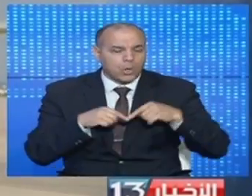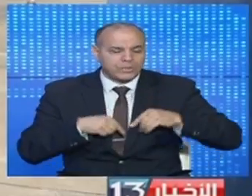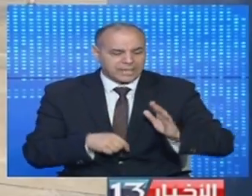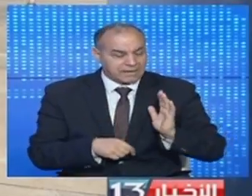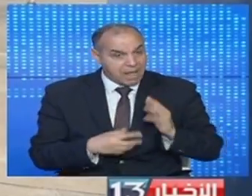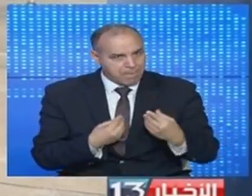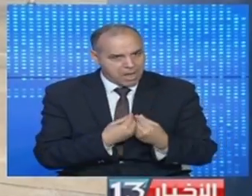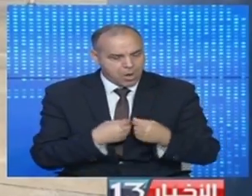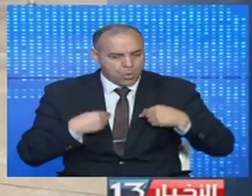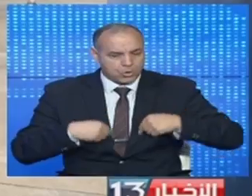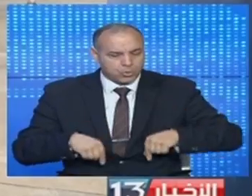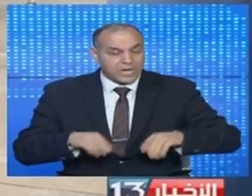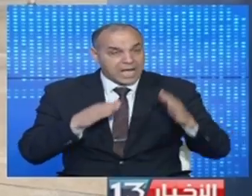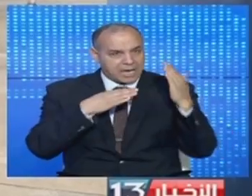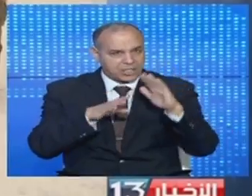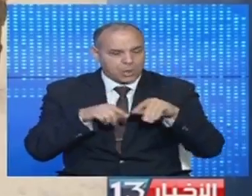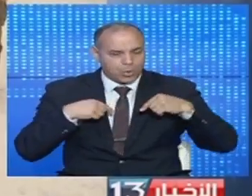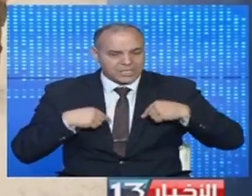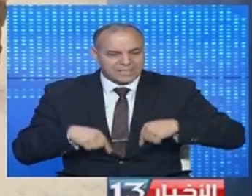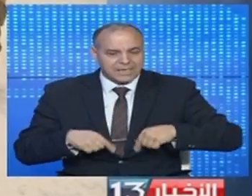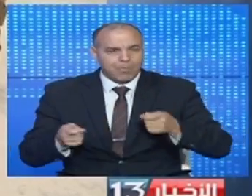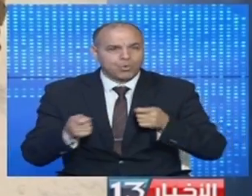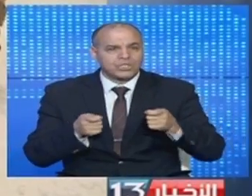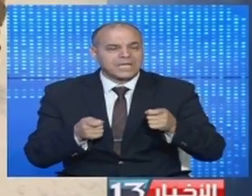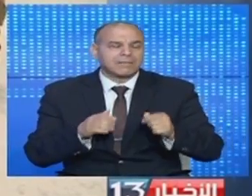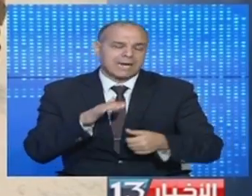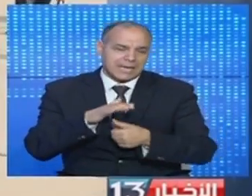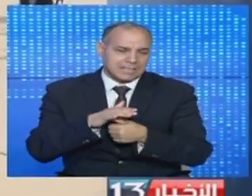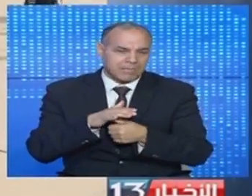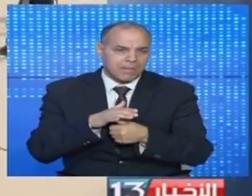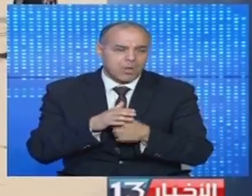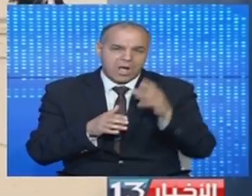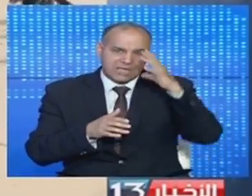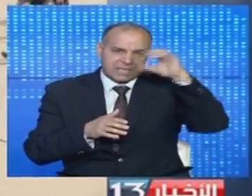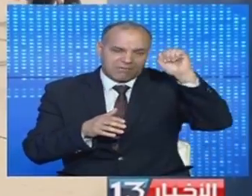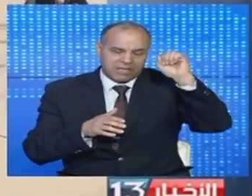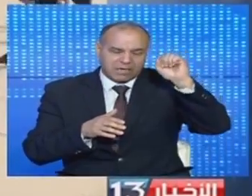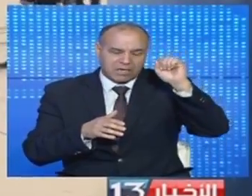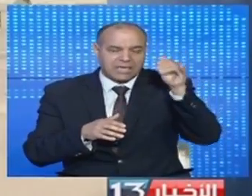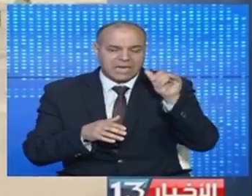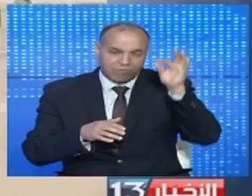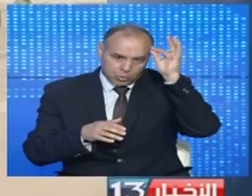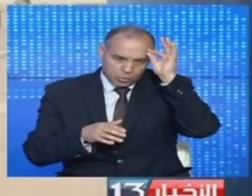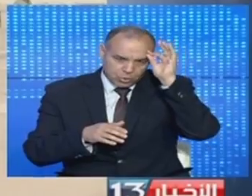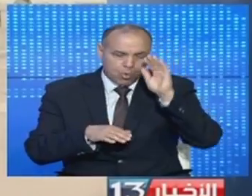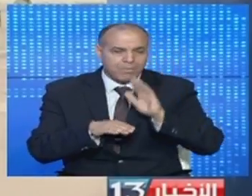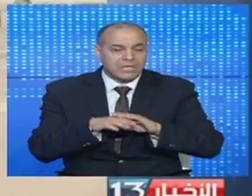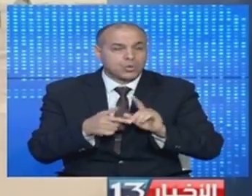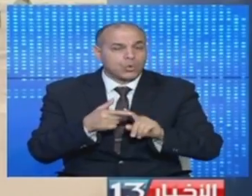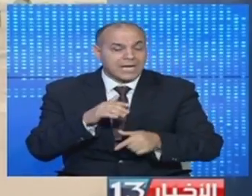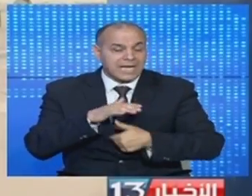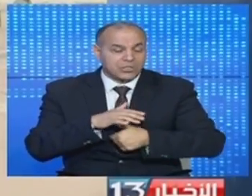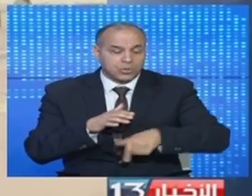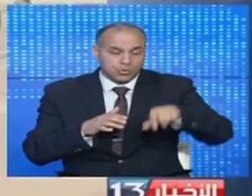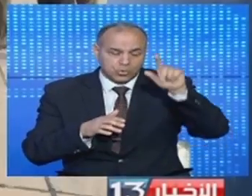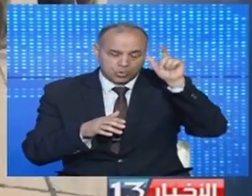الدفاع الوطني و وزير الشؤون الخارجيه والوزيره مديره الديوان الرئاسي وسفير ايطاليا بتونس والمستشار الاول لرئيس الجمهوريه